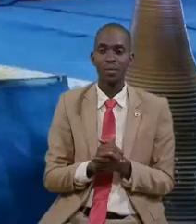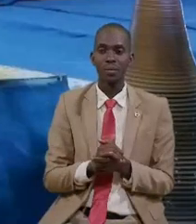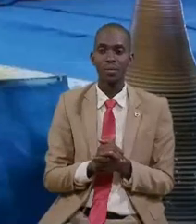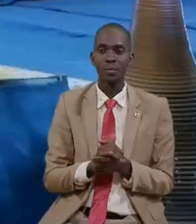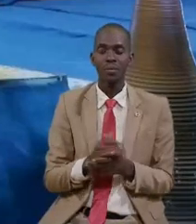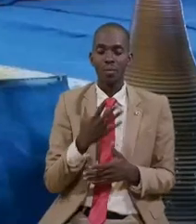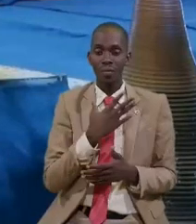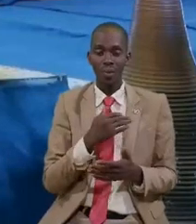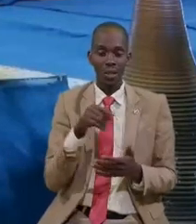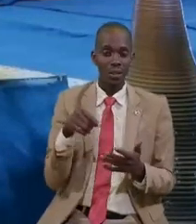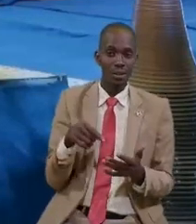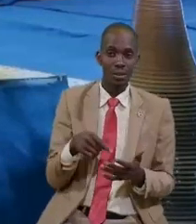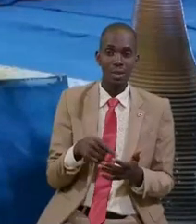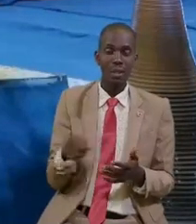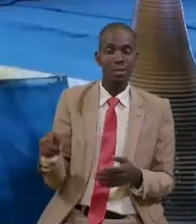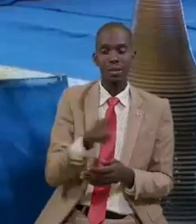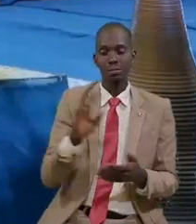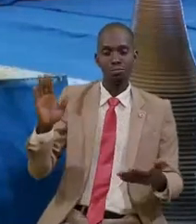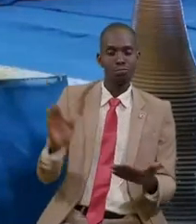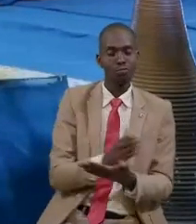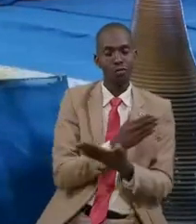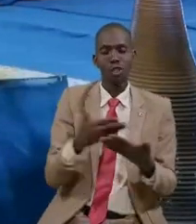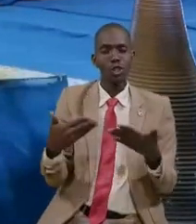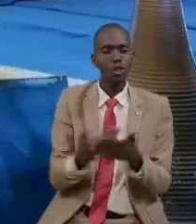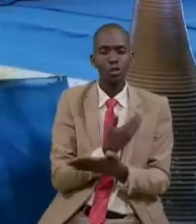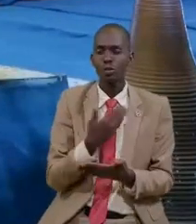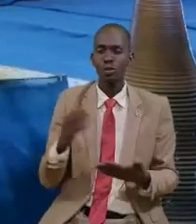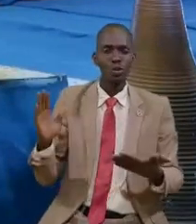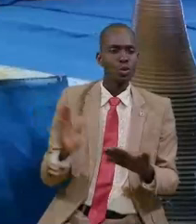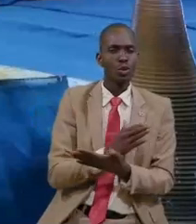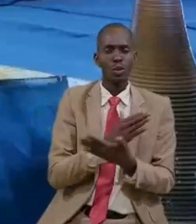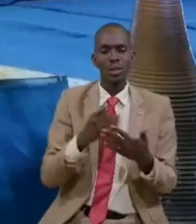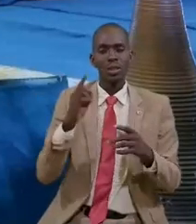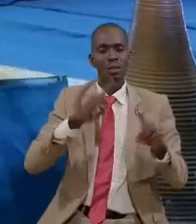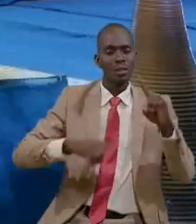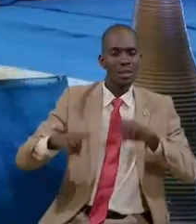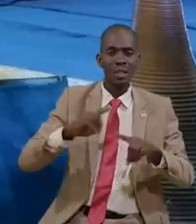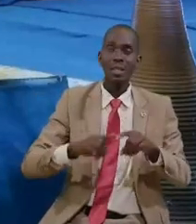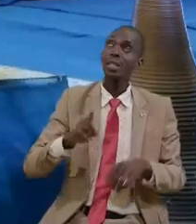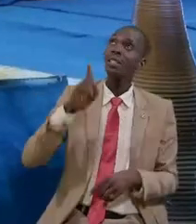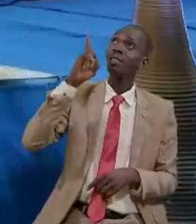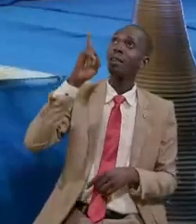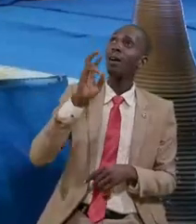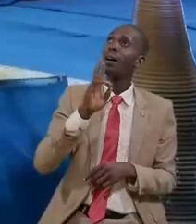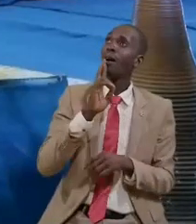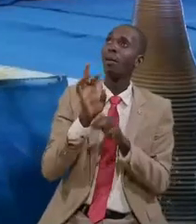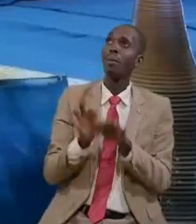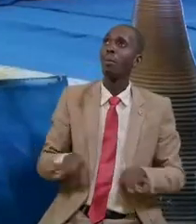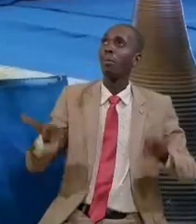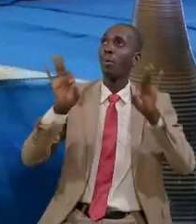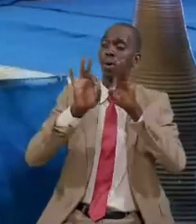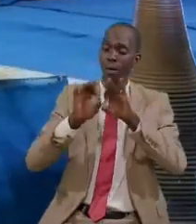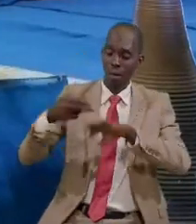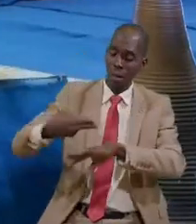et il chantait un cantique nouveau en disant, tu es digne, agneau, tu es